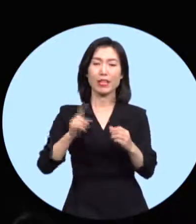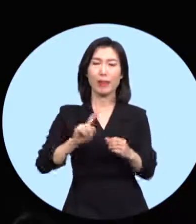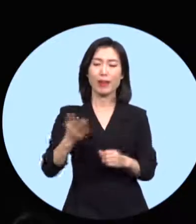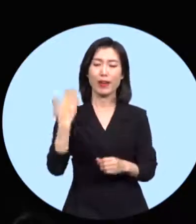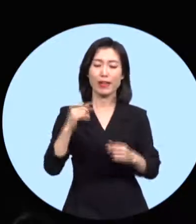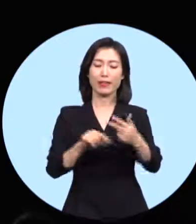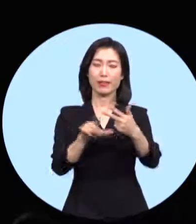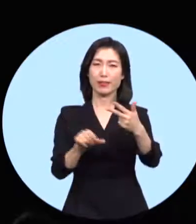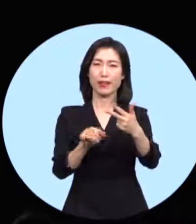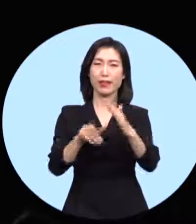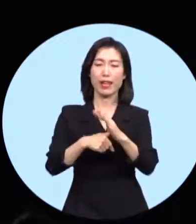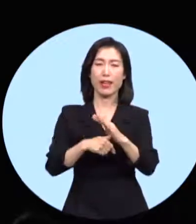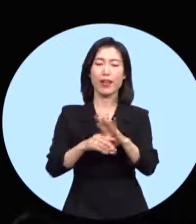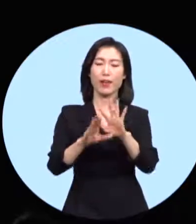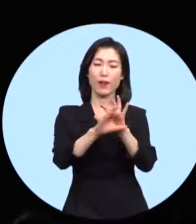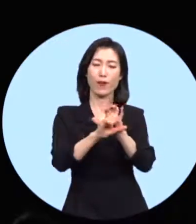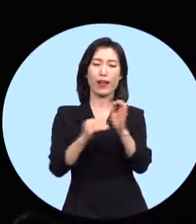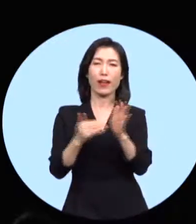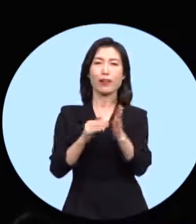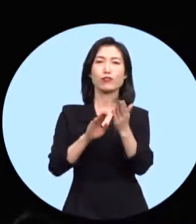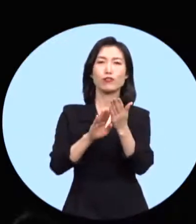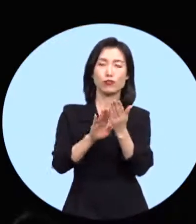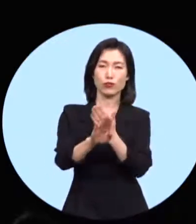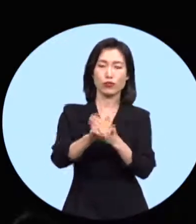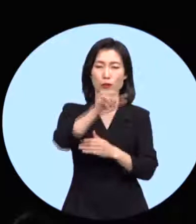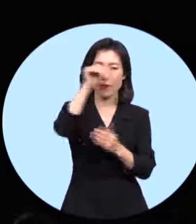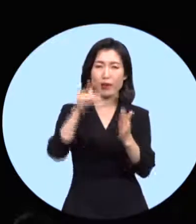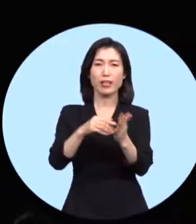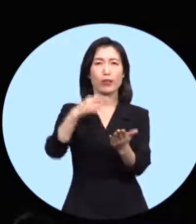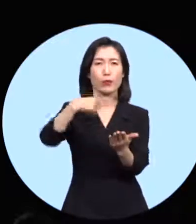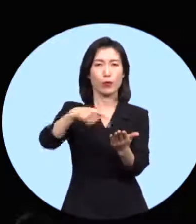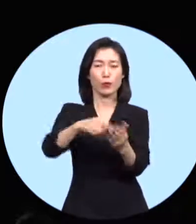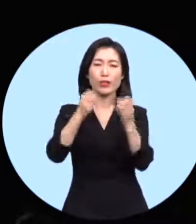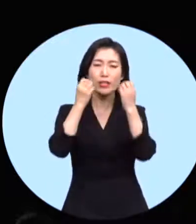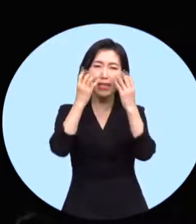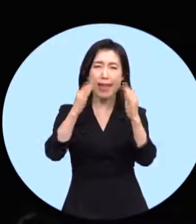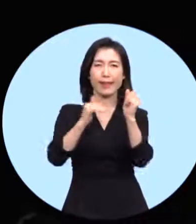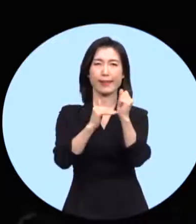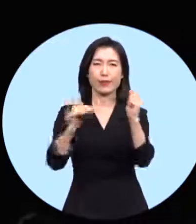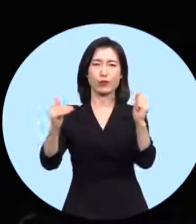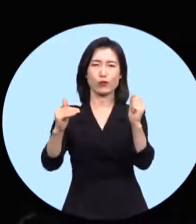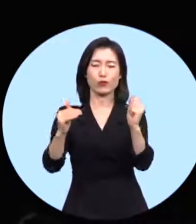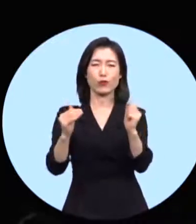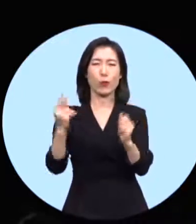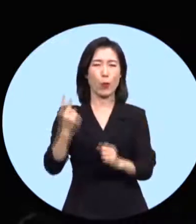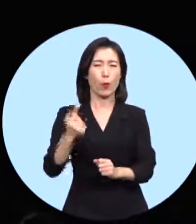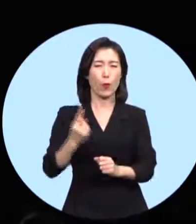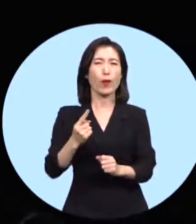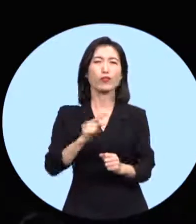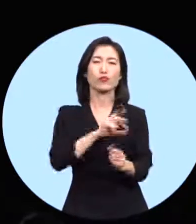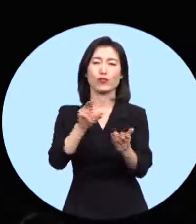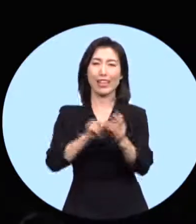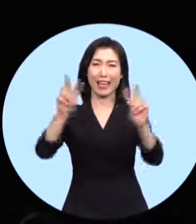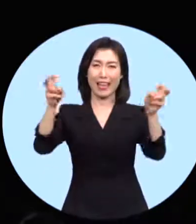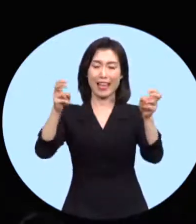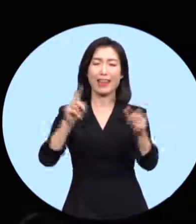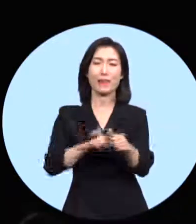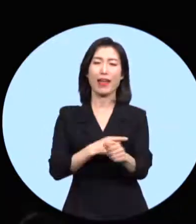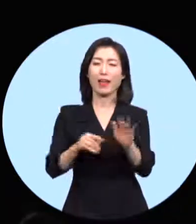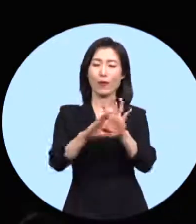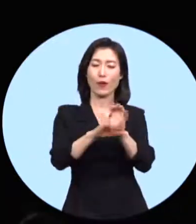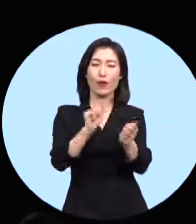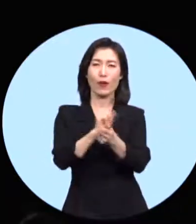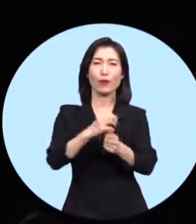지난 7월 포스트 코로나 시대 평생교육의 새로운 표준이 온다라는 주제로 코로나 위기